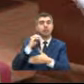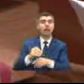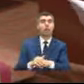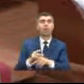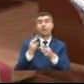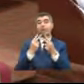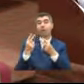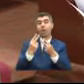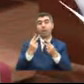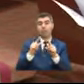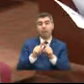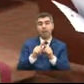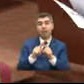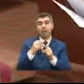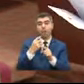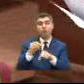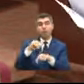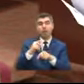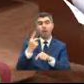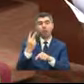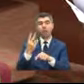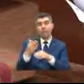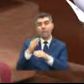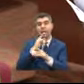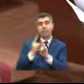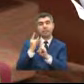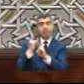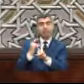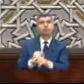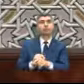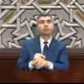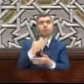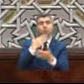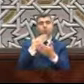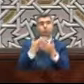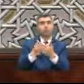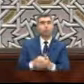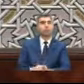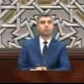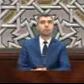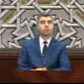محكمة استئناف بدل 21، 83 محكمة ابتدائية بدل 70.